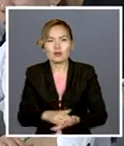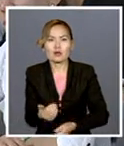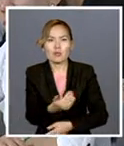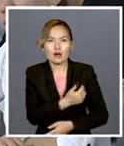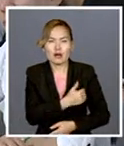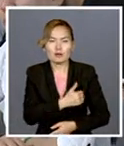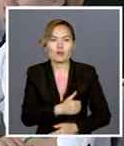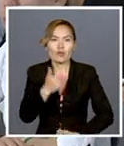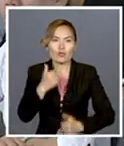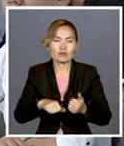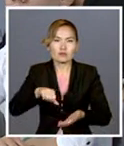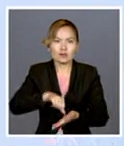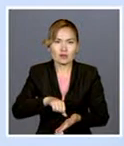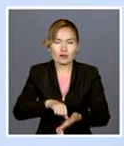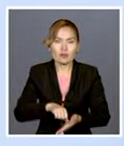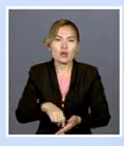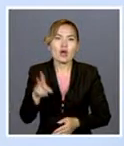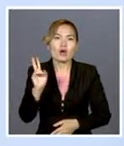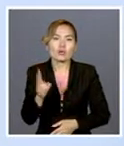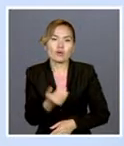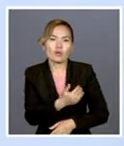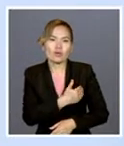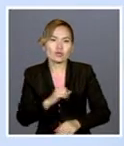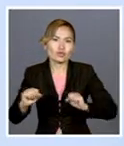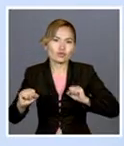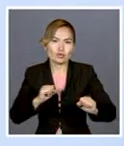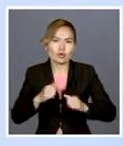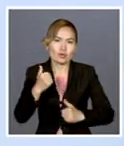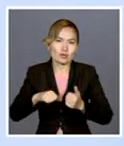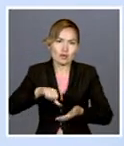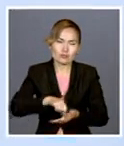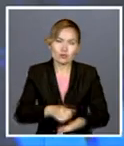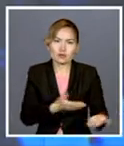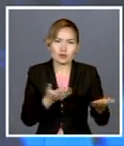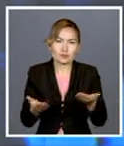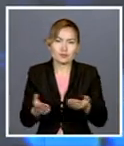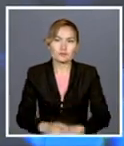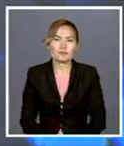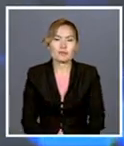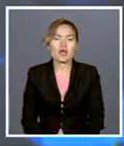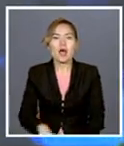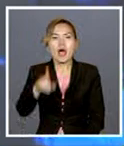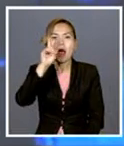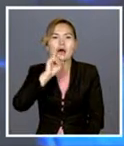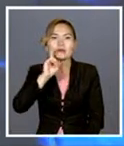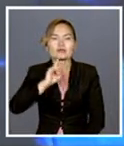бірақ әлде уақыт бар. Жақсы деңгейде сапалы өткізуге бар жағдай жасалып жатыр.